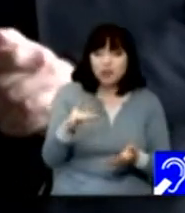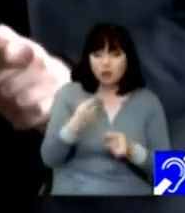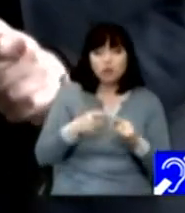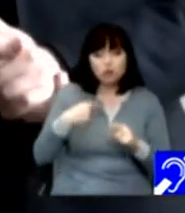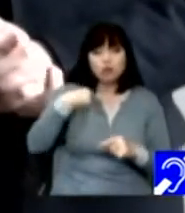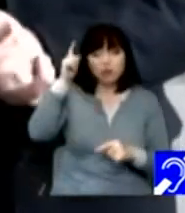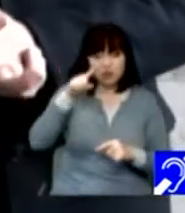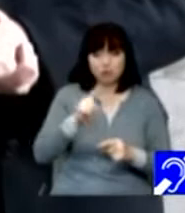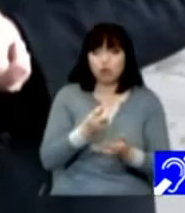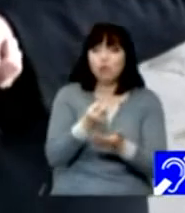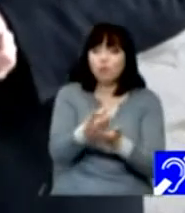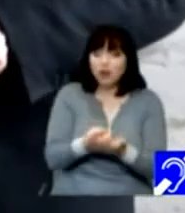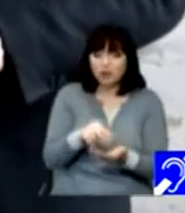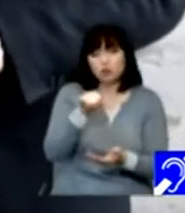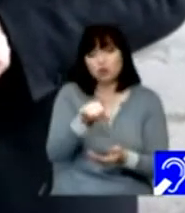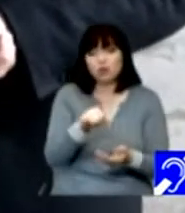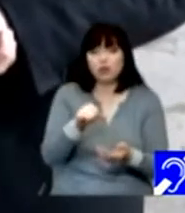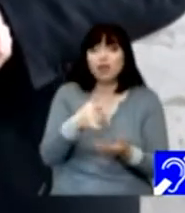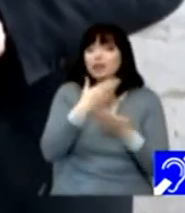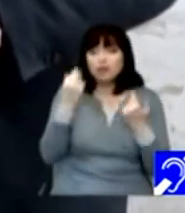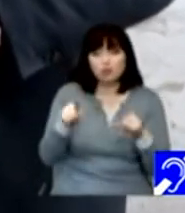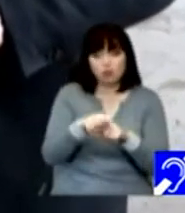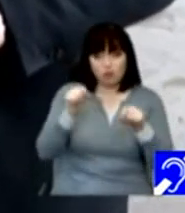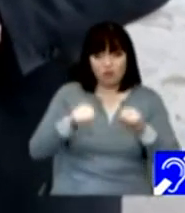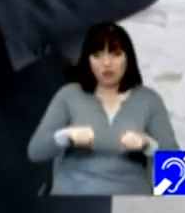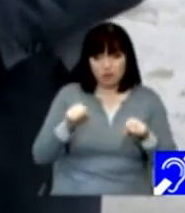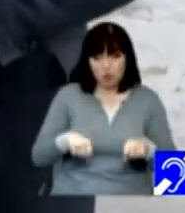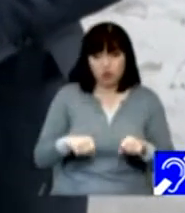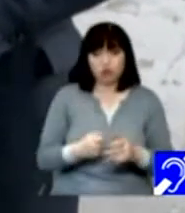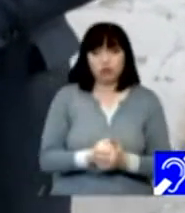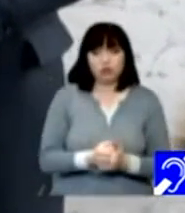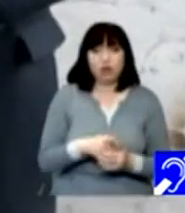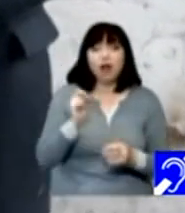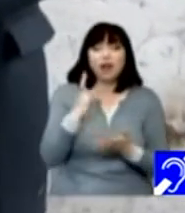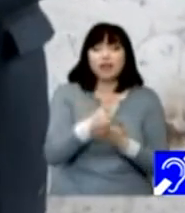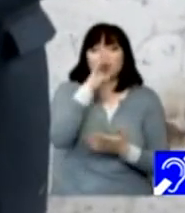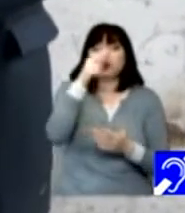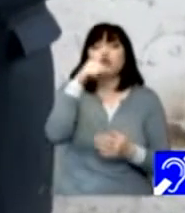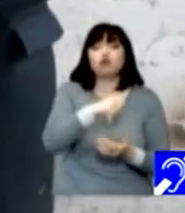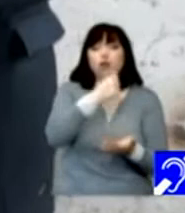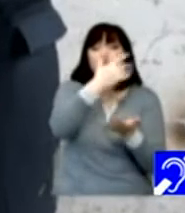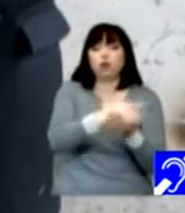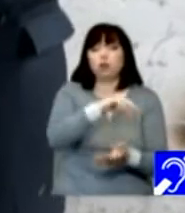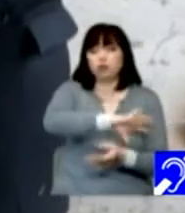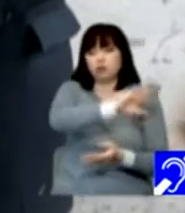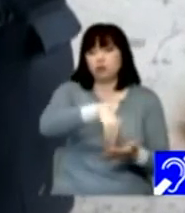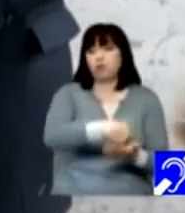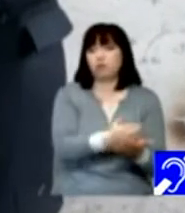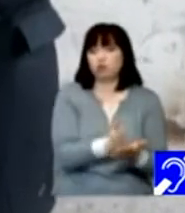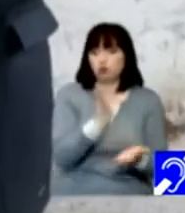cunoaștem că spitalele poate nu au așa posibilități din alte cum există în Chișinău, unde sunt totuși